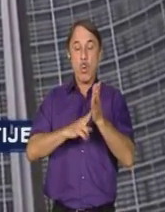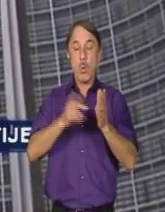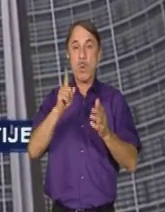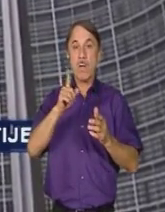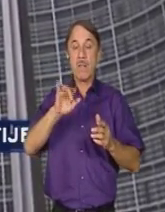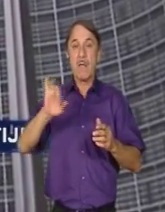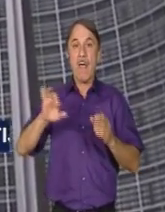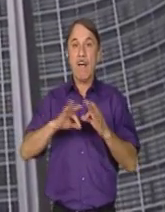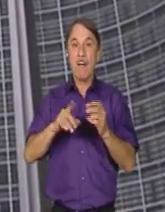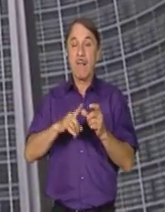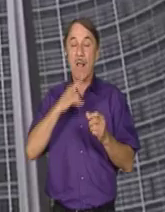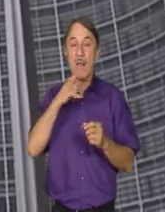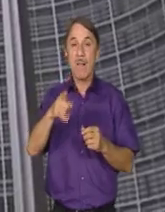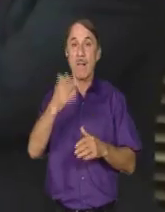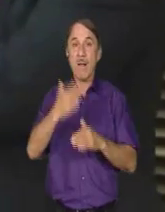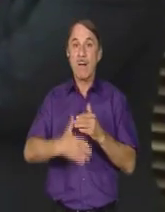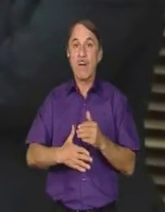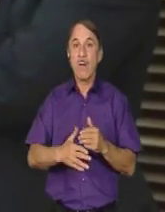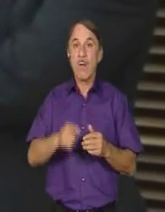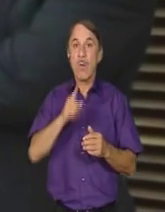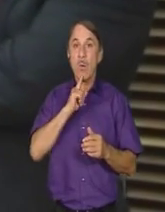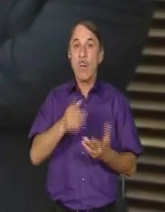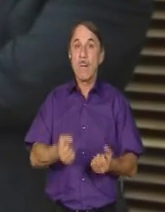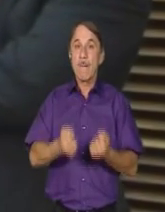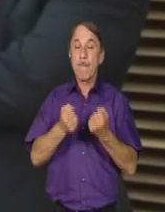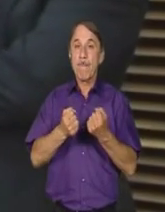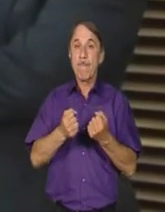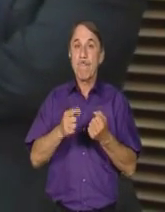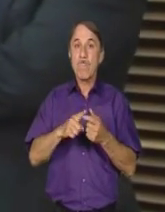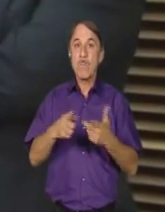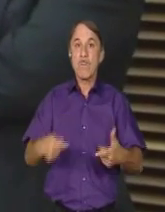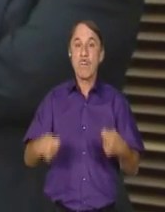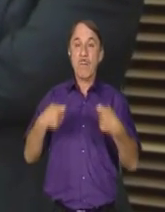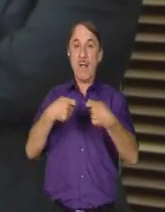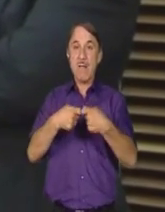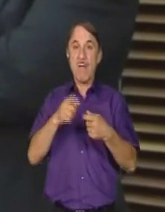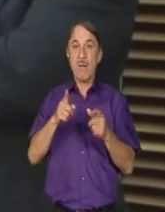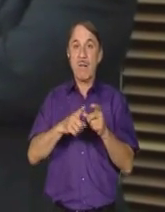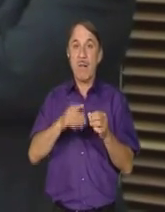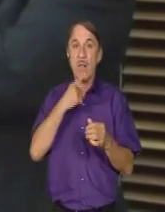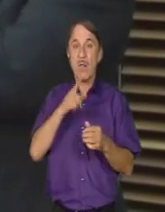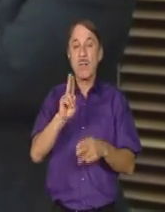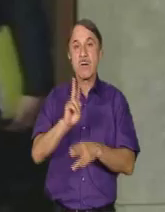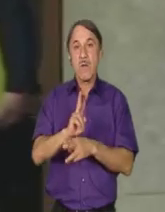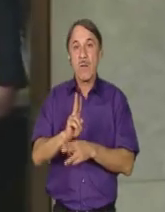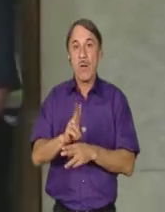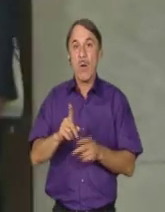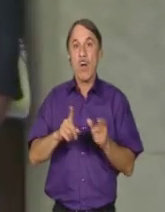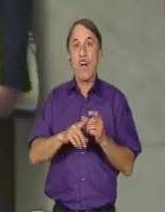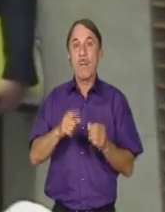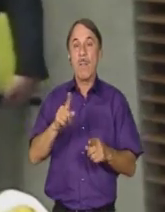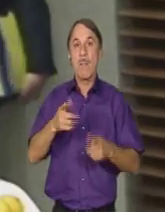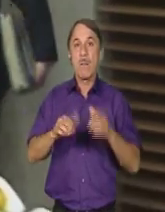do demokratije kojoj težimo ne stoji, kao ni teza po kojima mi nismo u stanju da sami stvorimo demokratsku državu i da